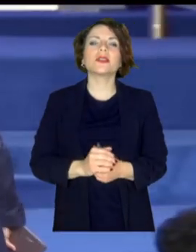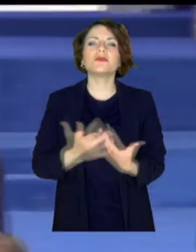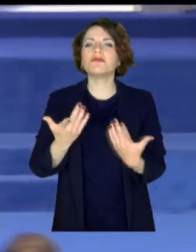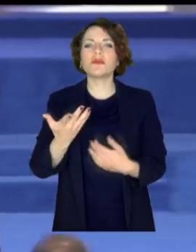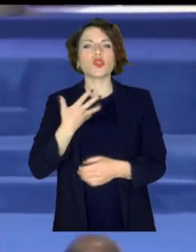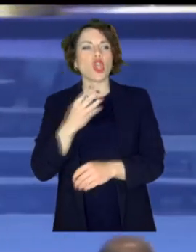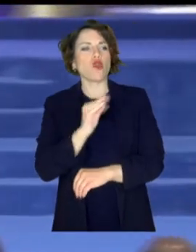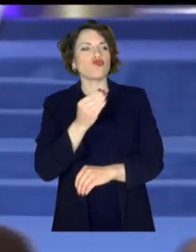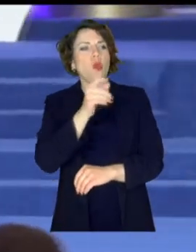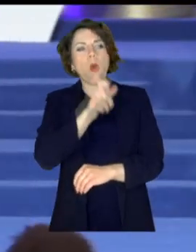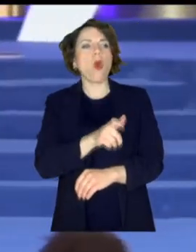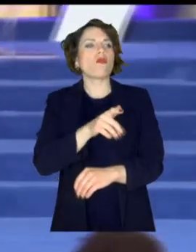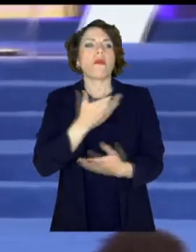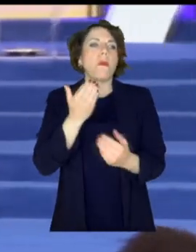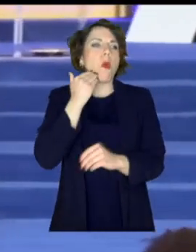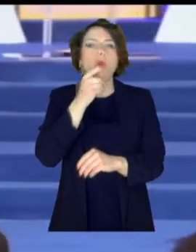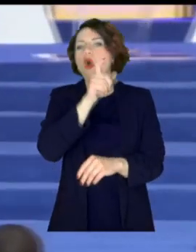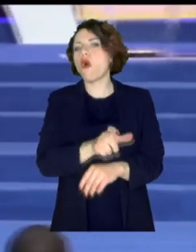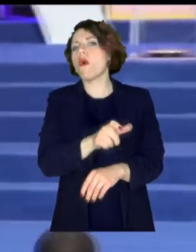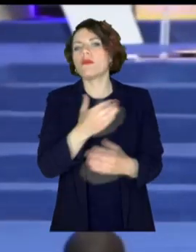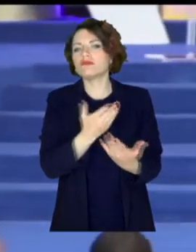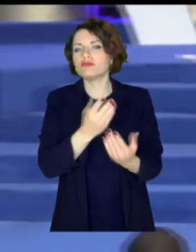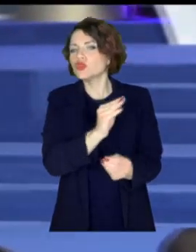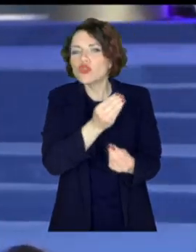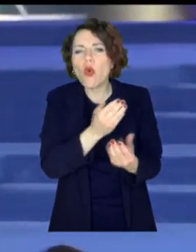un ragazzo o un uomo, un tipo che può essere